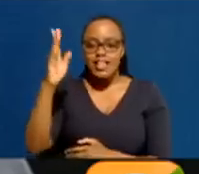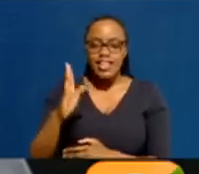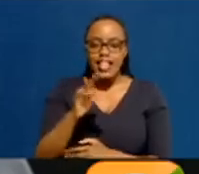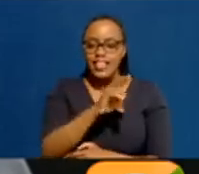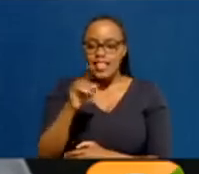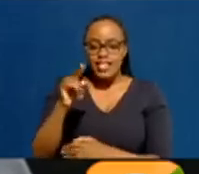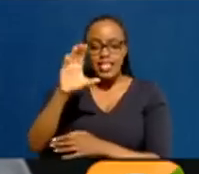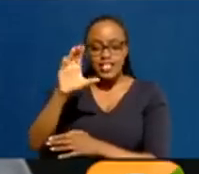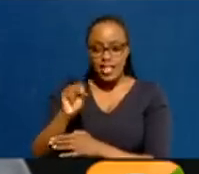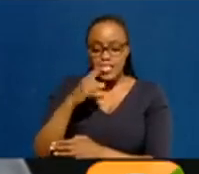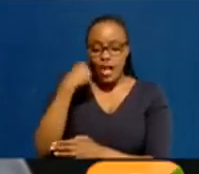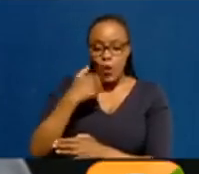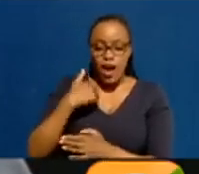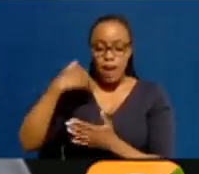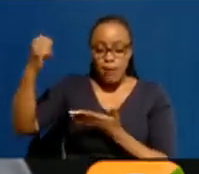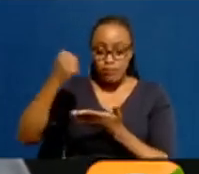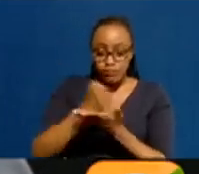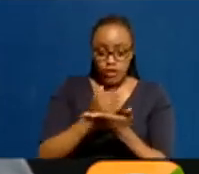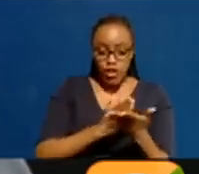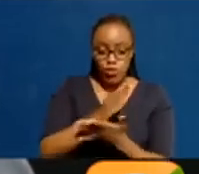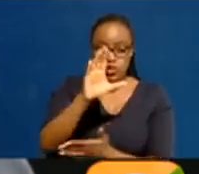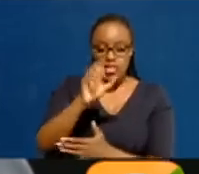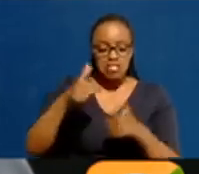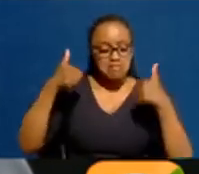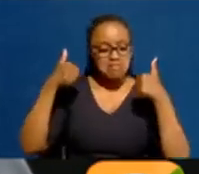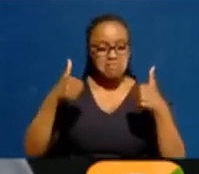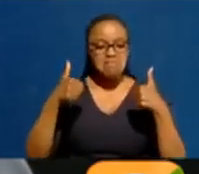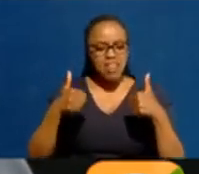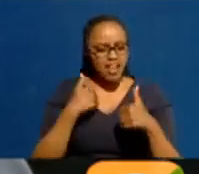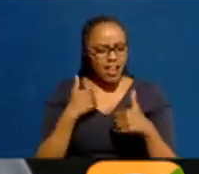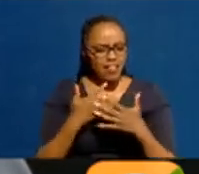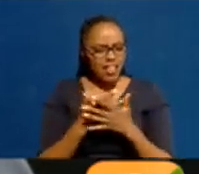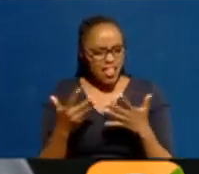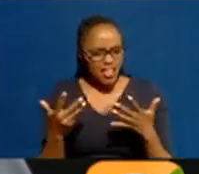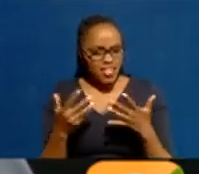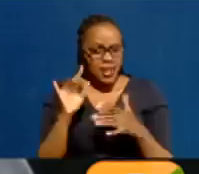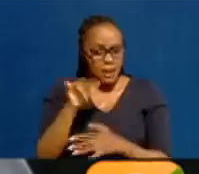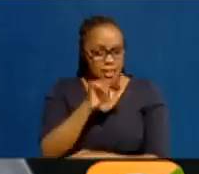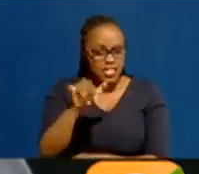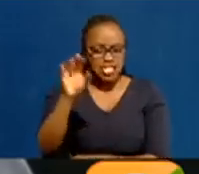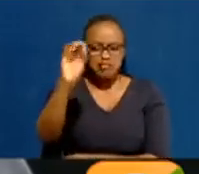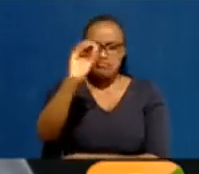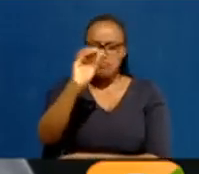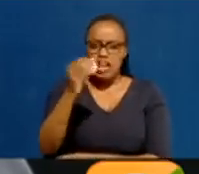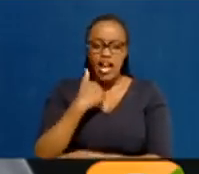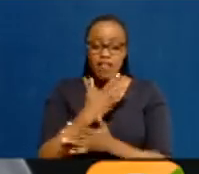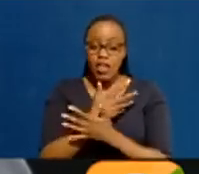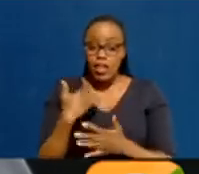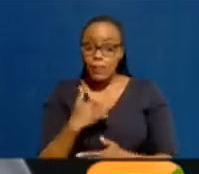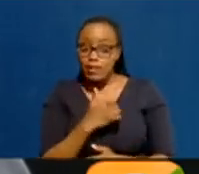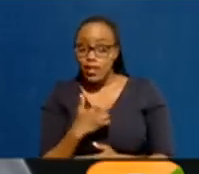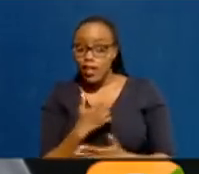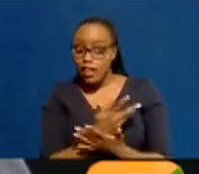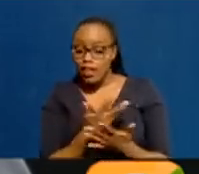wale mawaziri wameteuliwa na Rais William Ruto wako sawa, hawana makosa yote, hawana hatia,